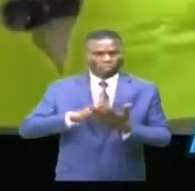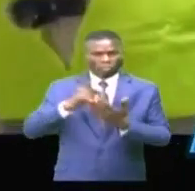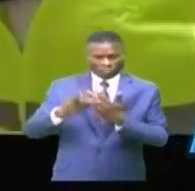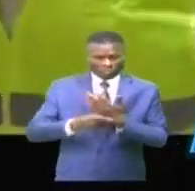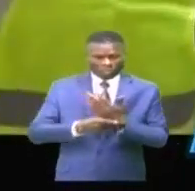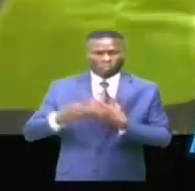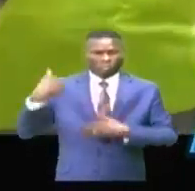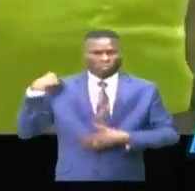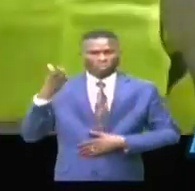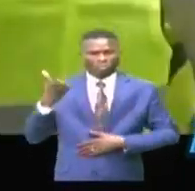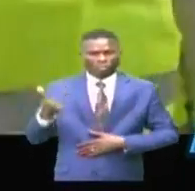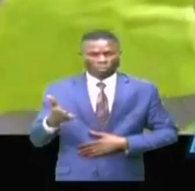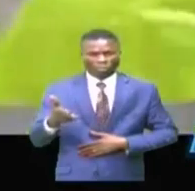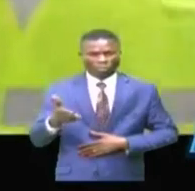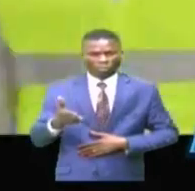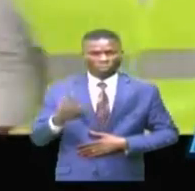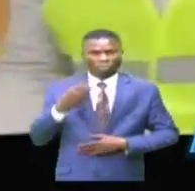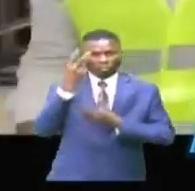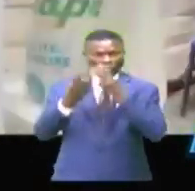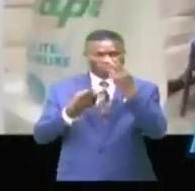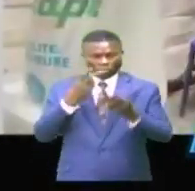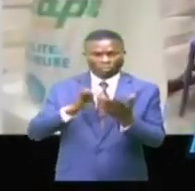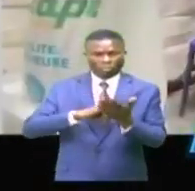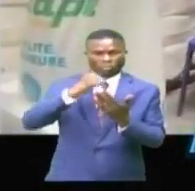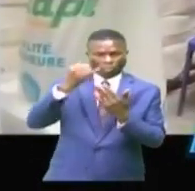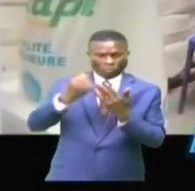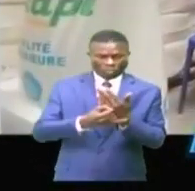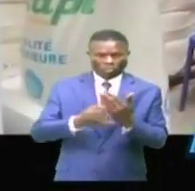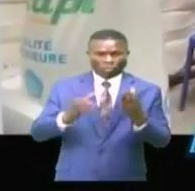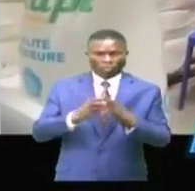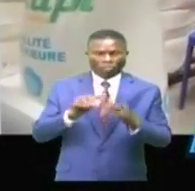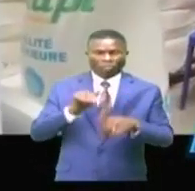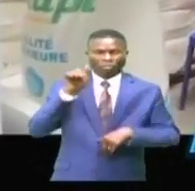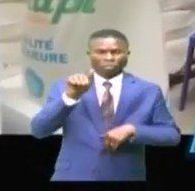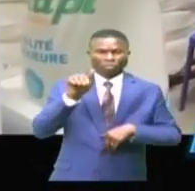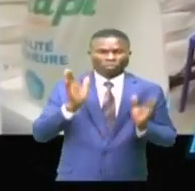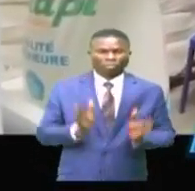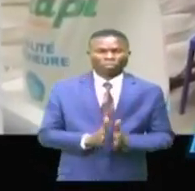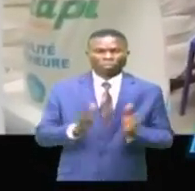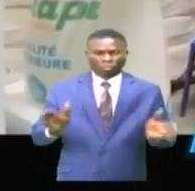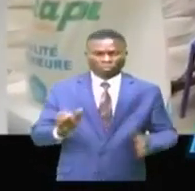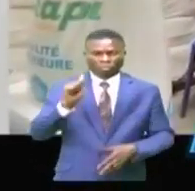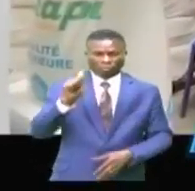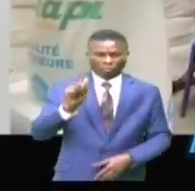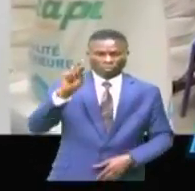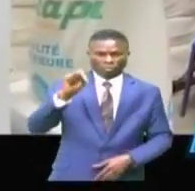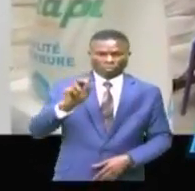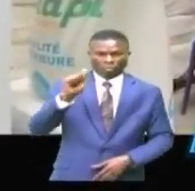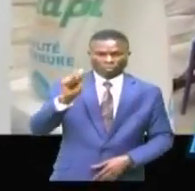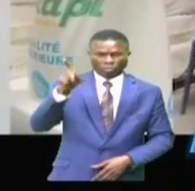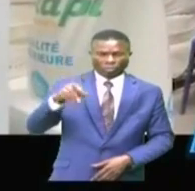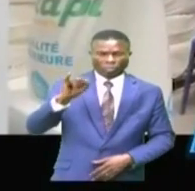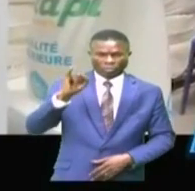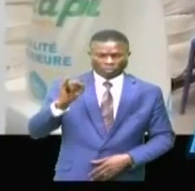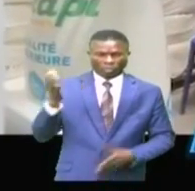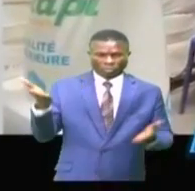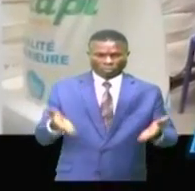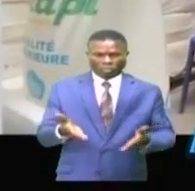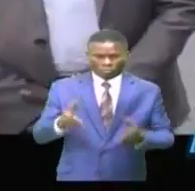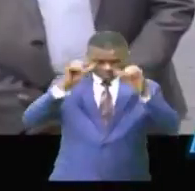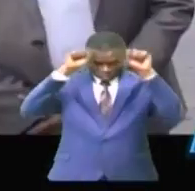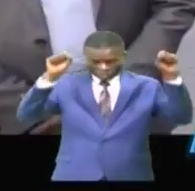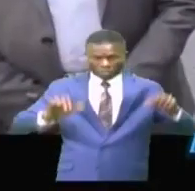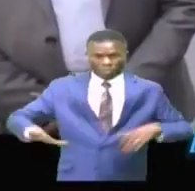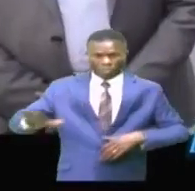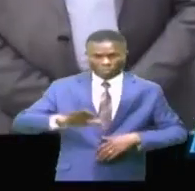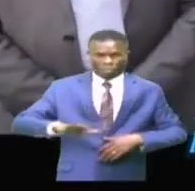juditsuminato local en visite de projets accompagnés du directeur général de l'anapie Anthony Kinzo camole le président de la République